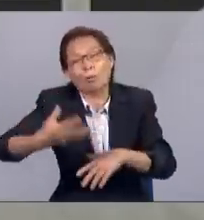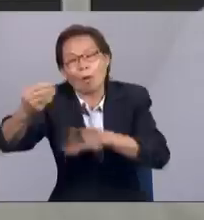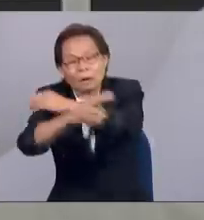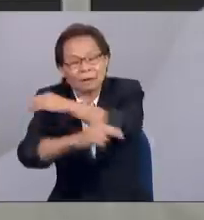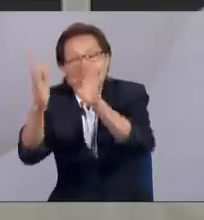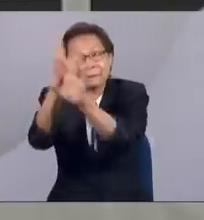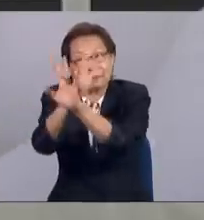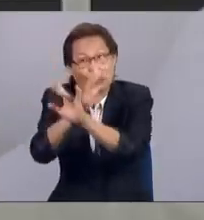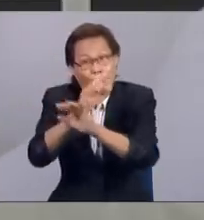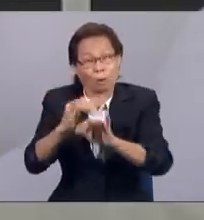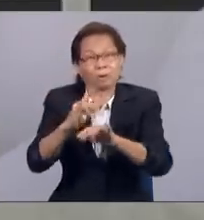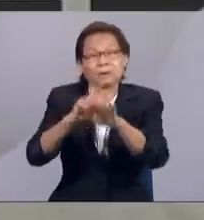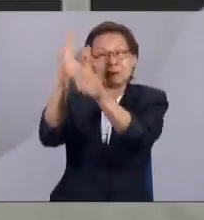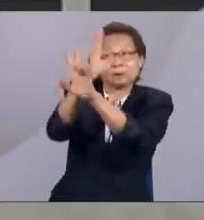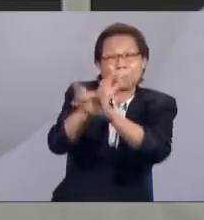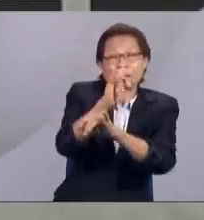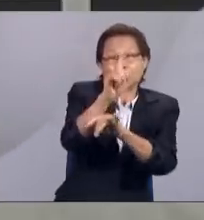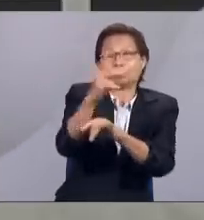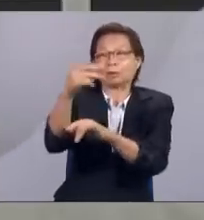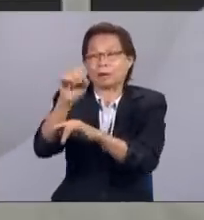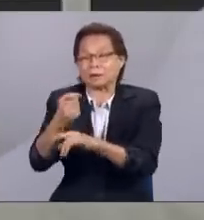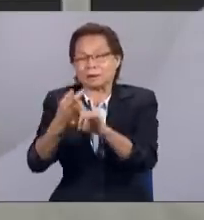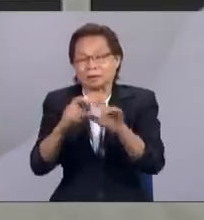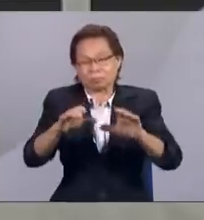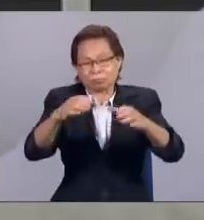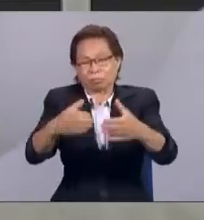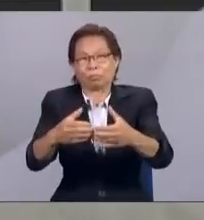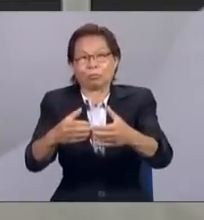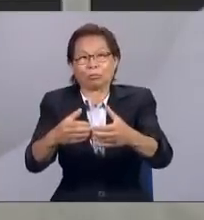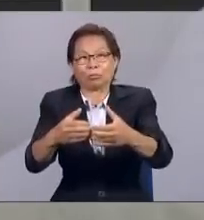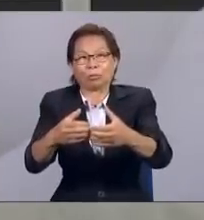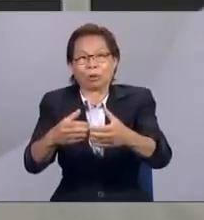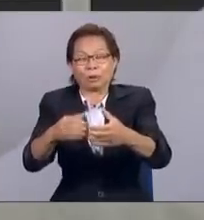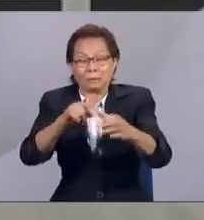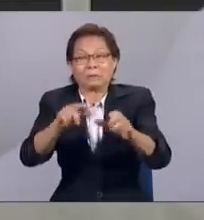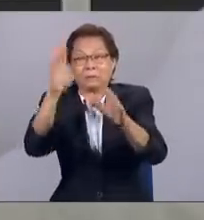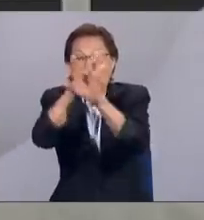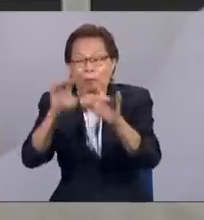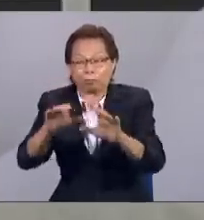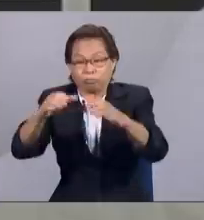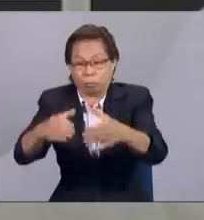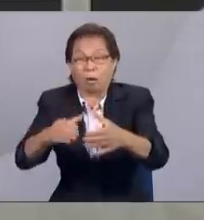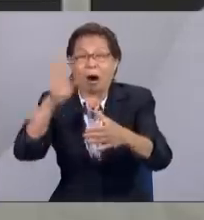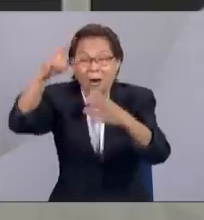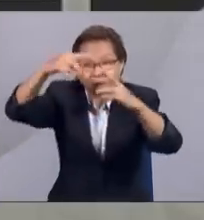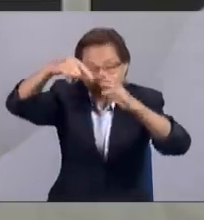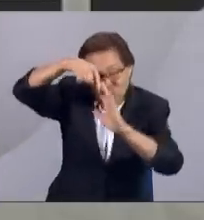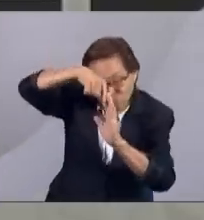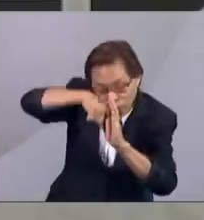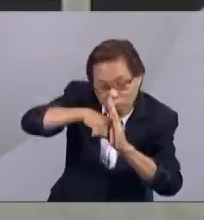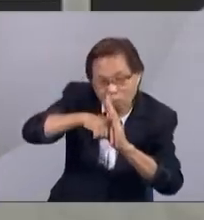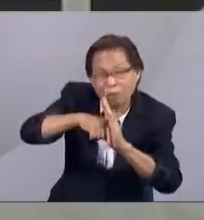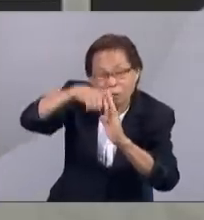Sarawak. Di Sarawak, 1 kes daripada kluster Kidurong. Kluster ini adalah akan diperincikan di